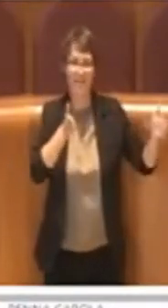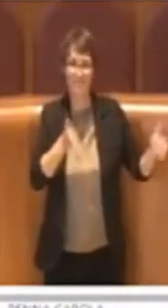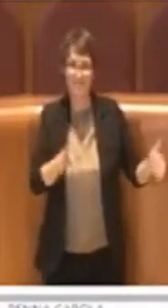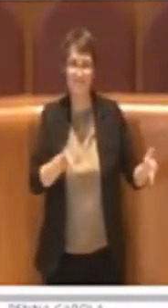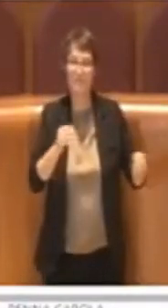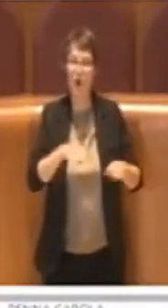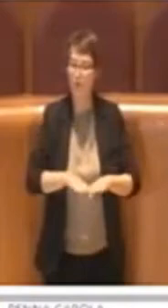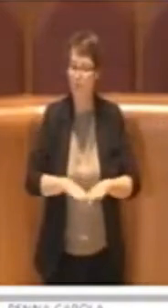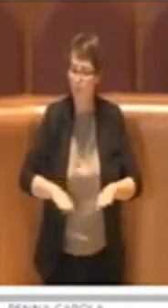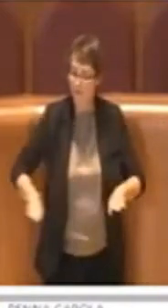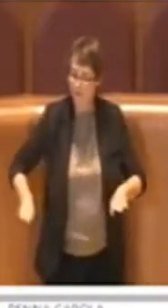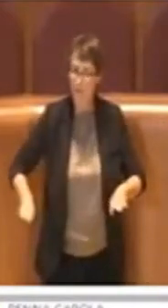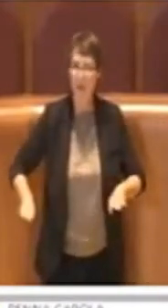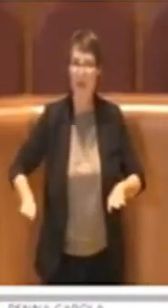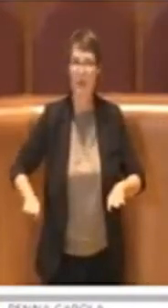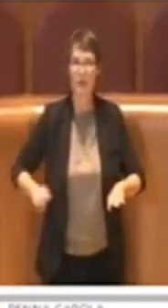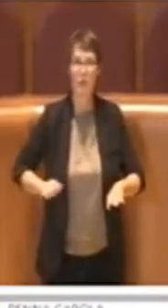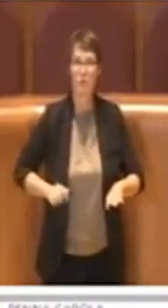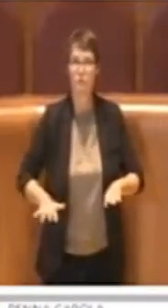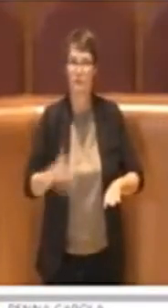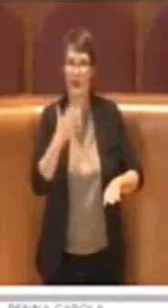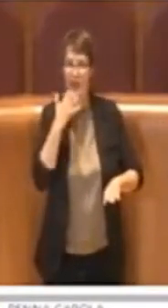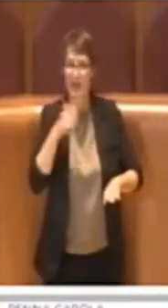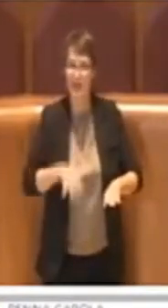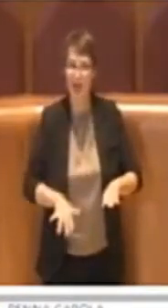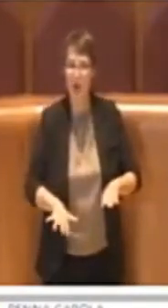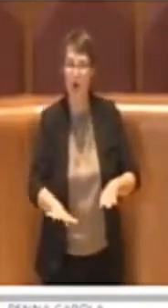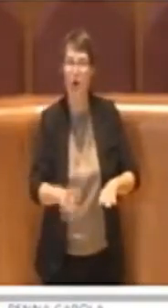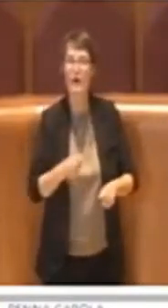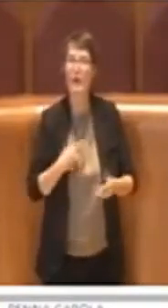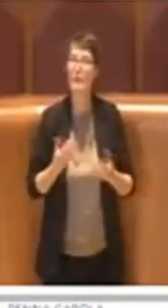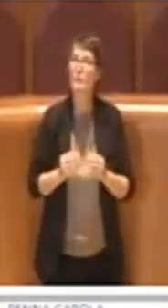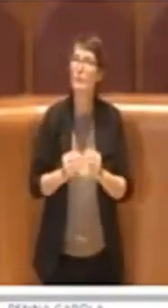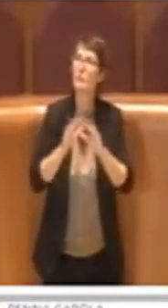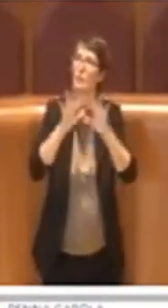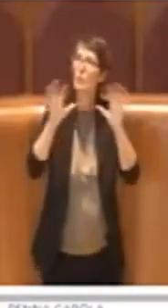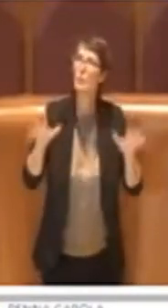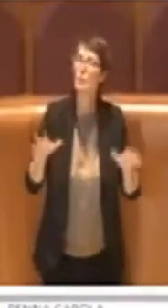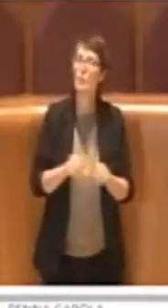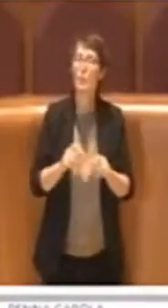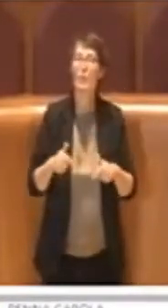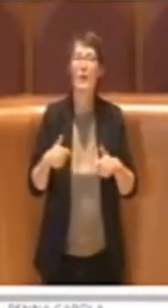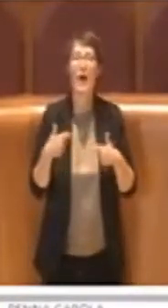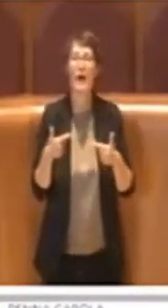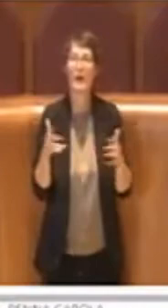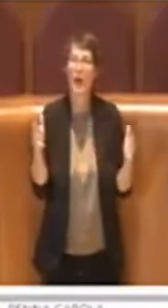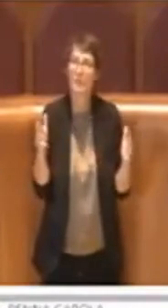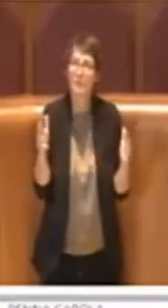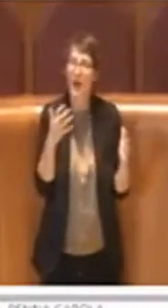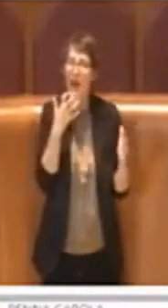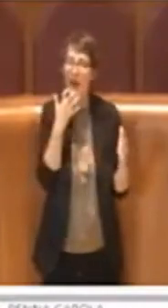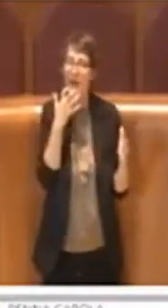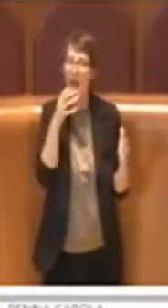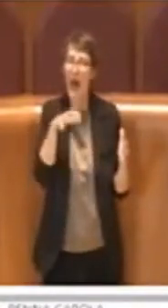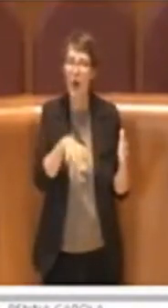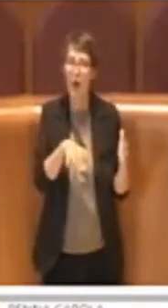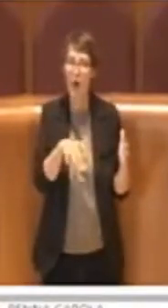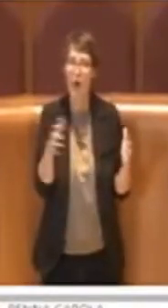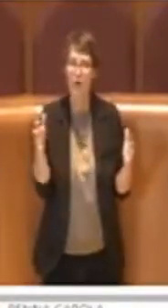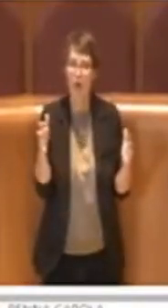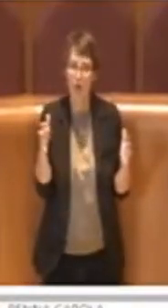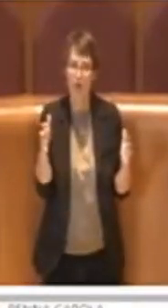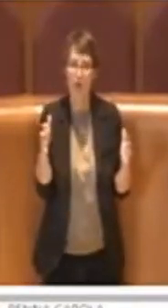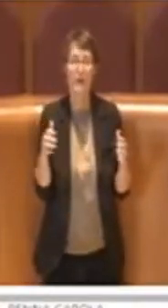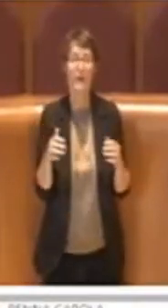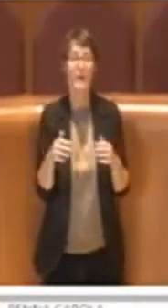che impediscono la dispersione di calore. Ma non solo, l'altra chiave, come dicevo prima, è